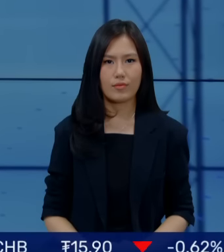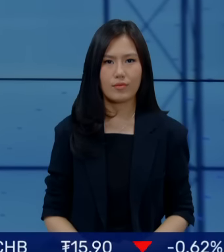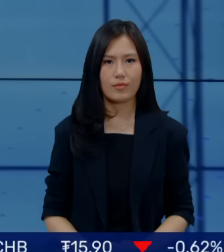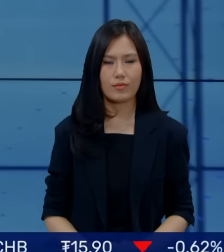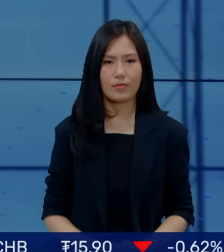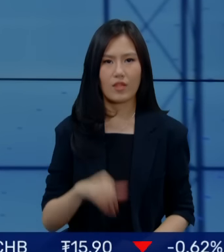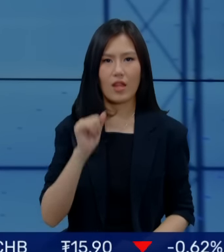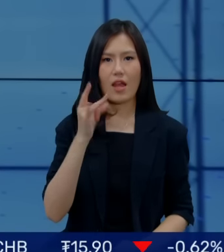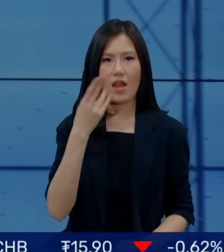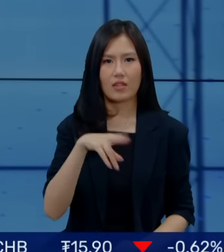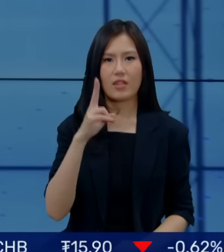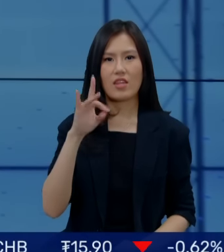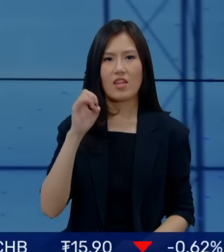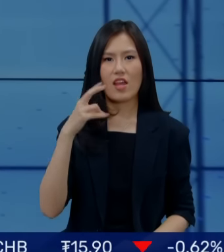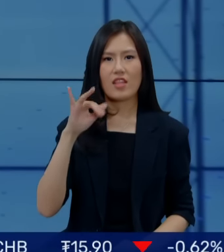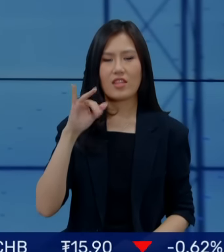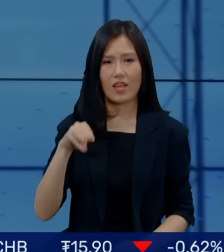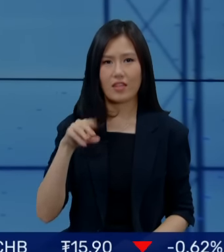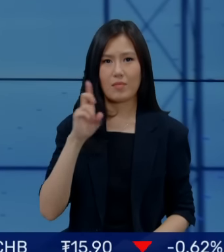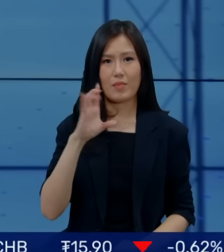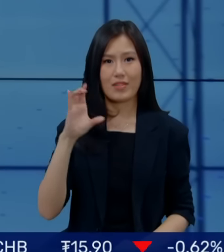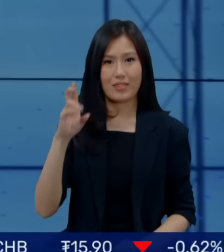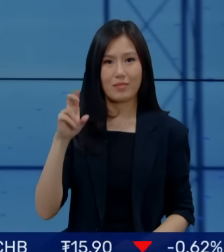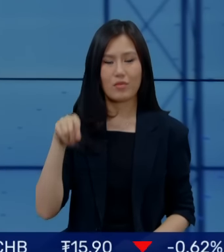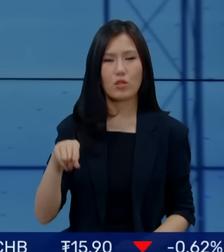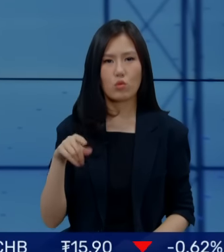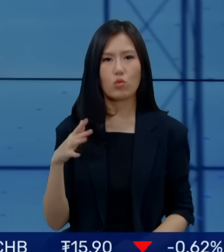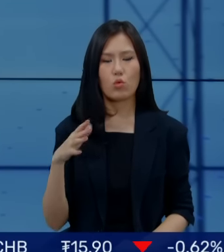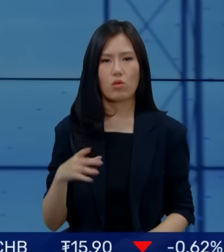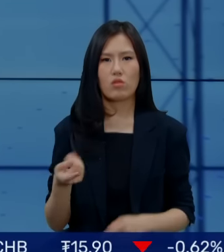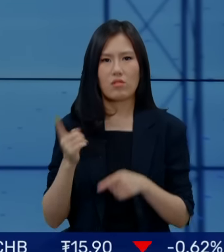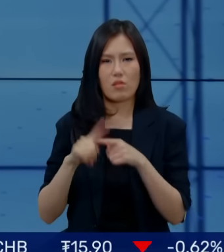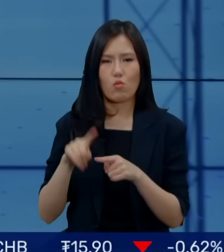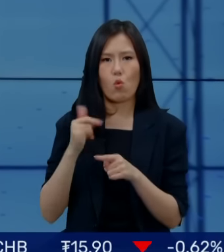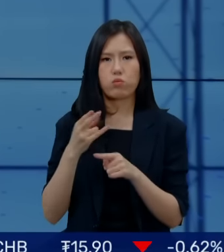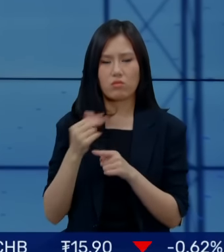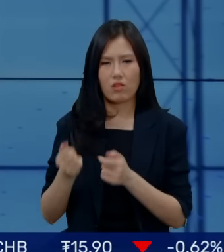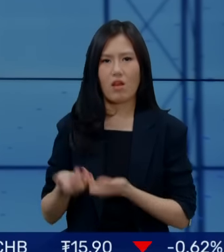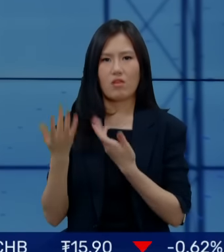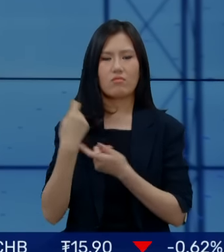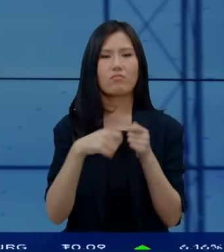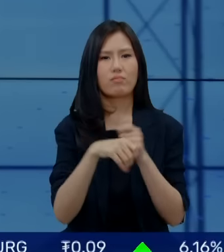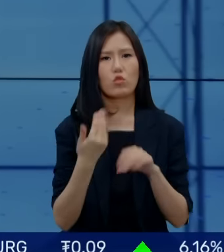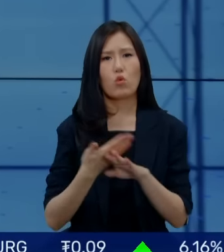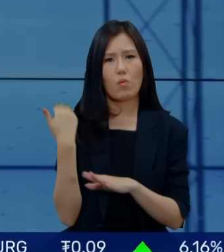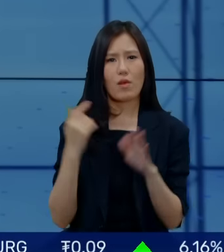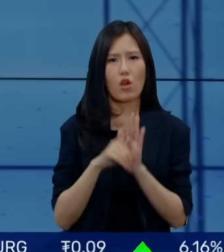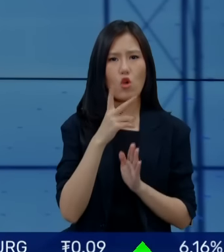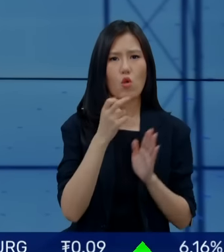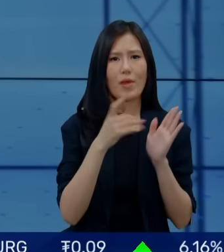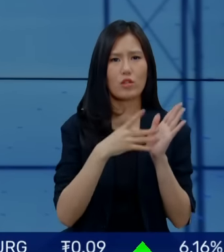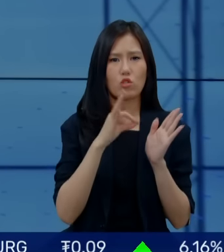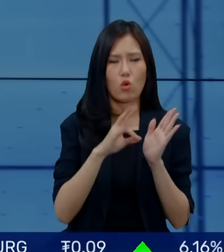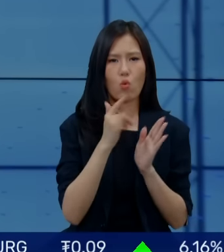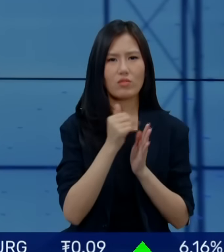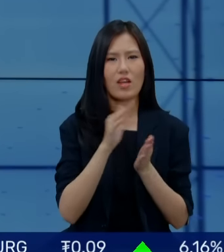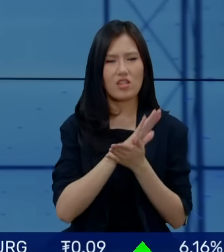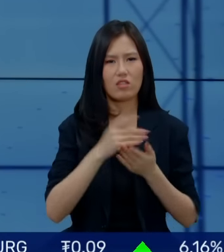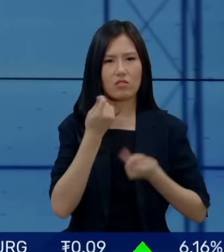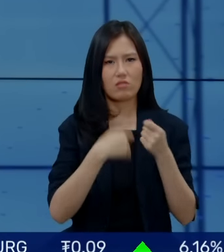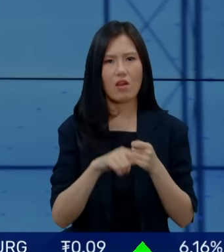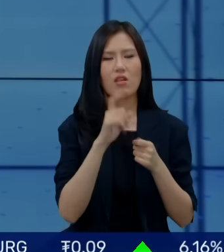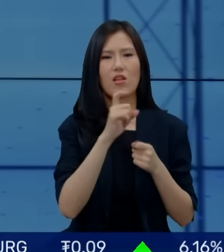Арт кредит банк бус санхүүгийн байгууллага хувьцаат компани нэмэлт хувьцаагаа олон нийтэд арилж алж эхэллээ. Анх 2019 онд IPO хийж олон нийтэд нээлттэй хувьцаат